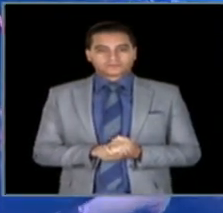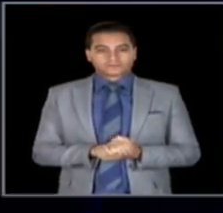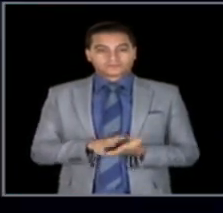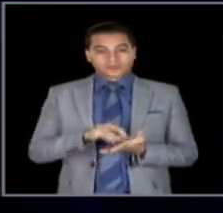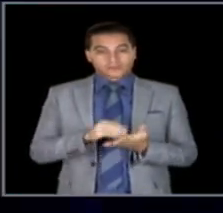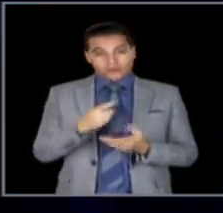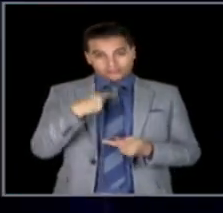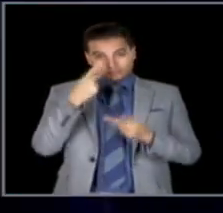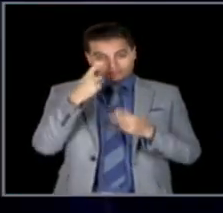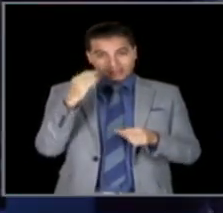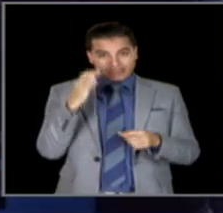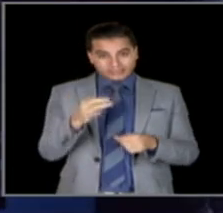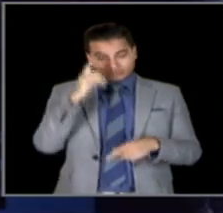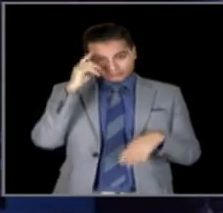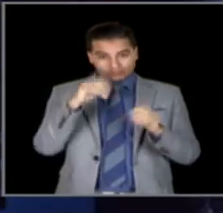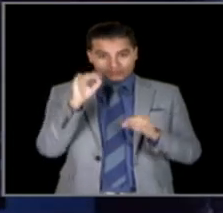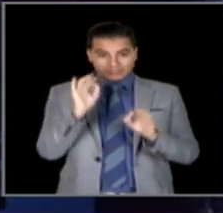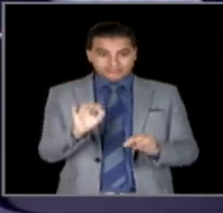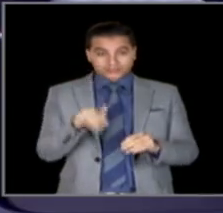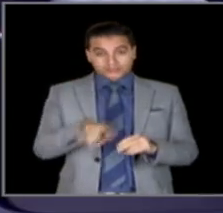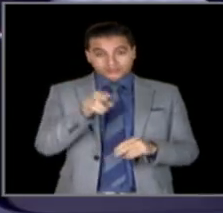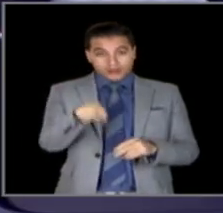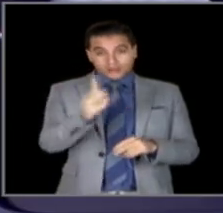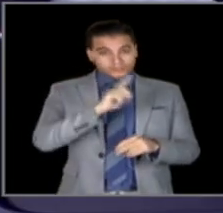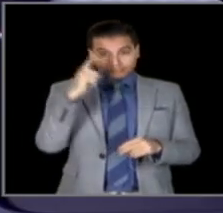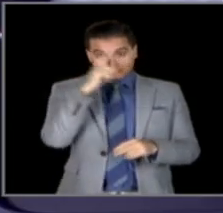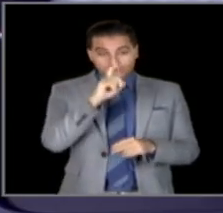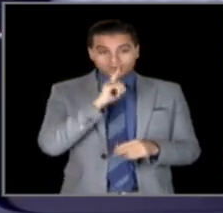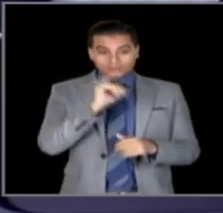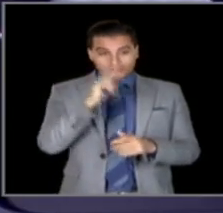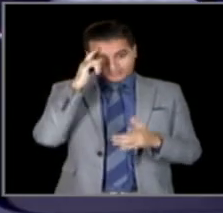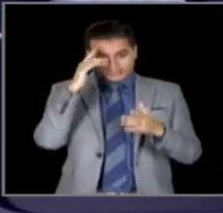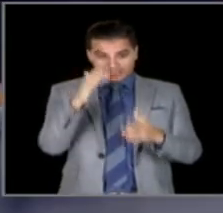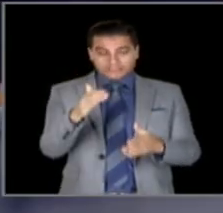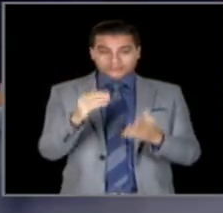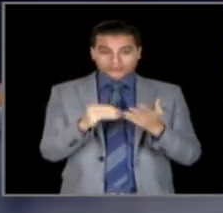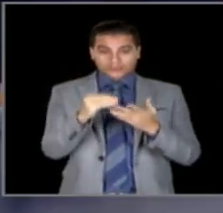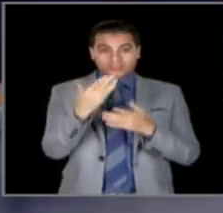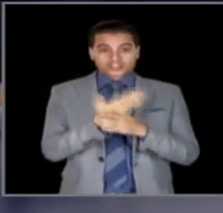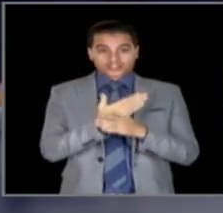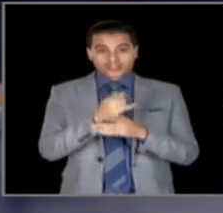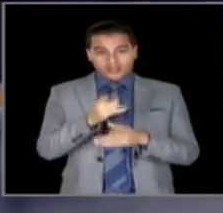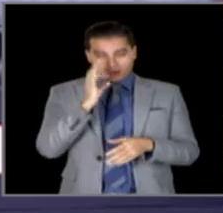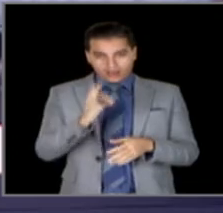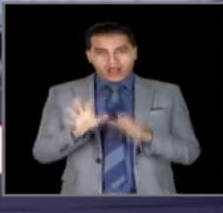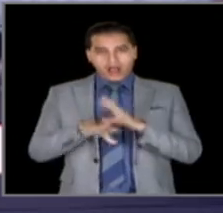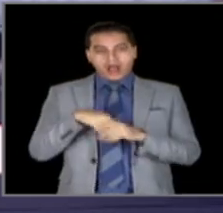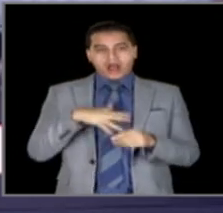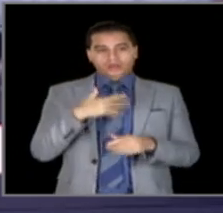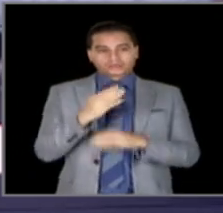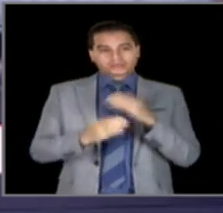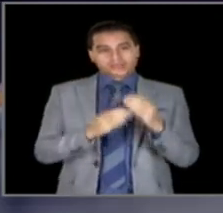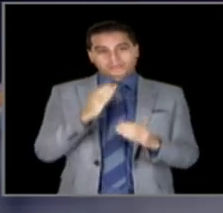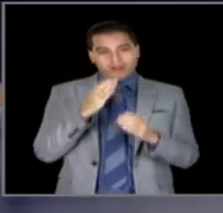مش راضي على الأداء طبعا. أكيد طبعا. الأسئلة مش صعبة، عايزة شوية تركيز علشان انتوا محتاجين نقط.